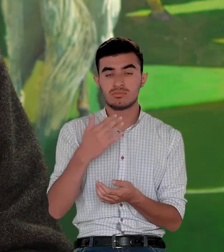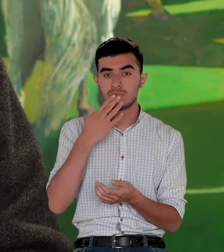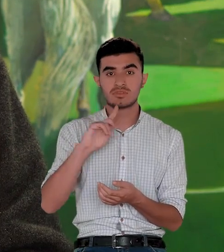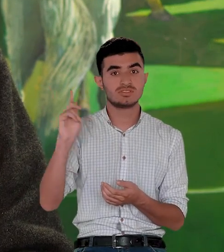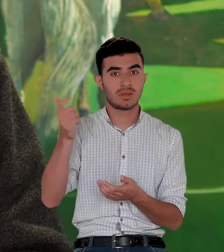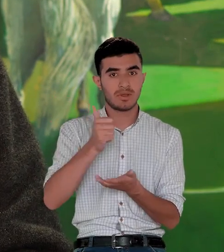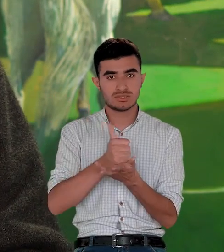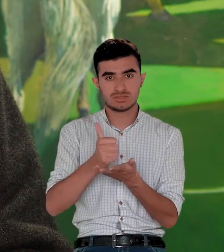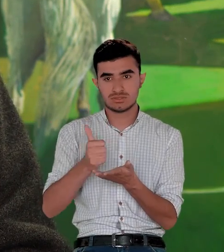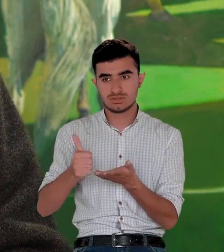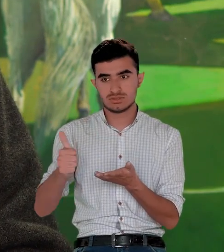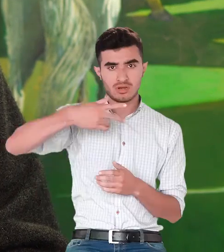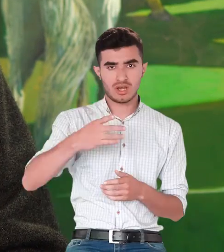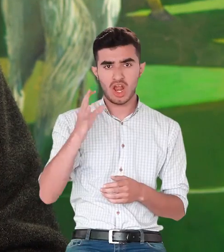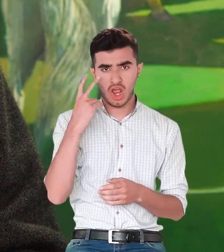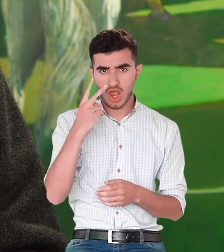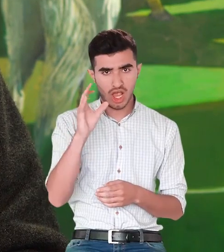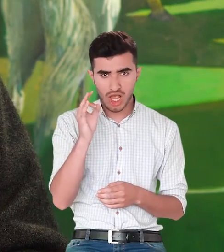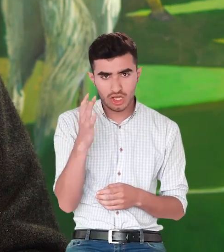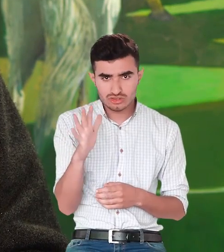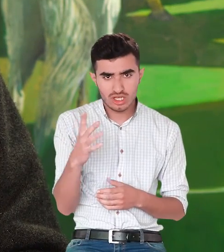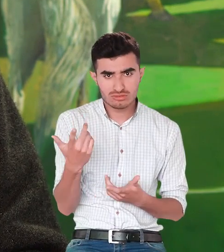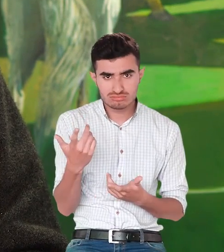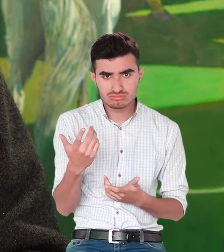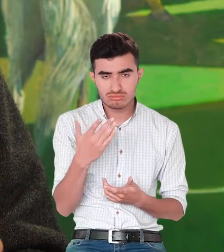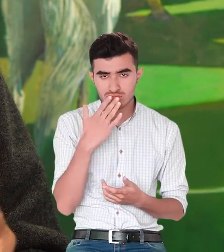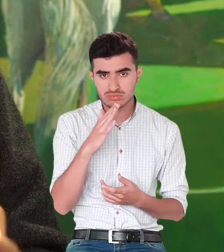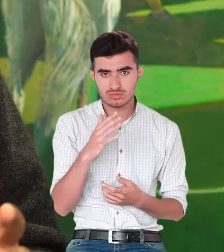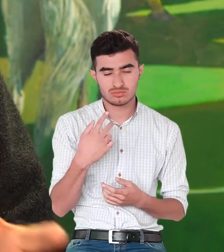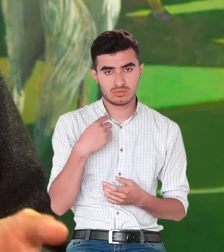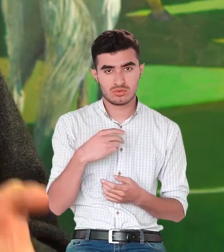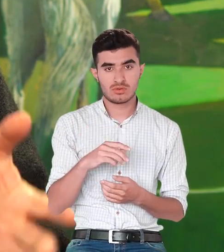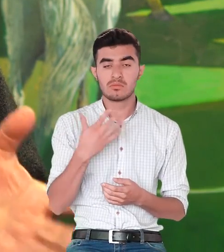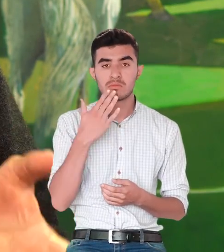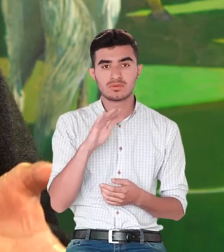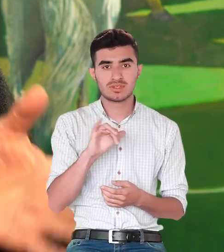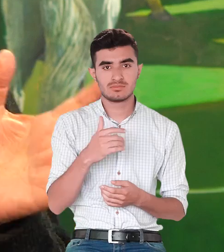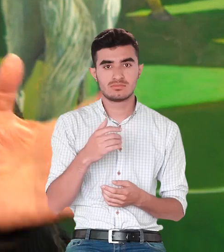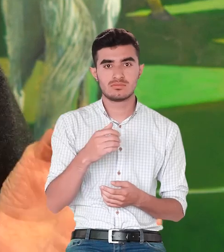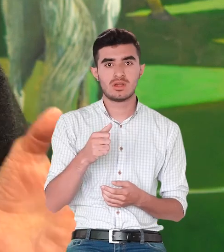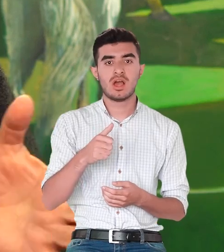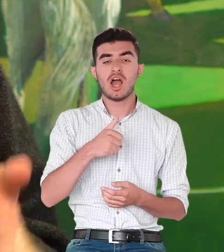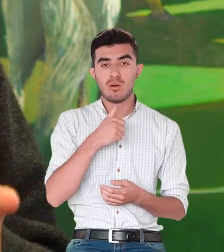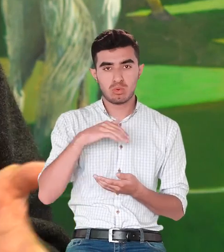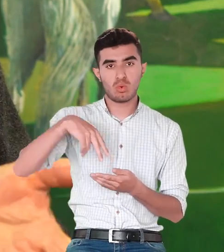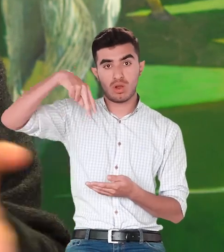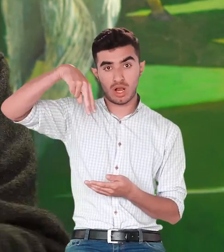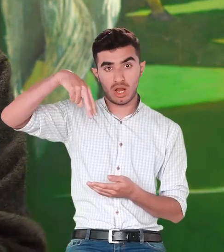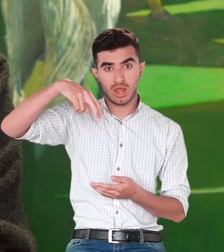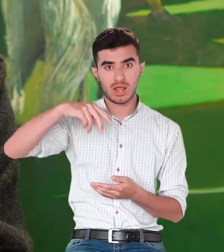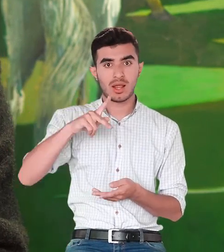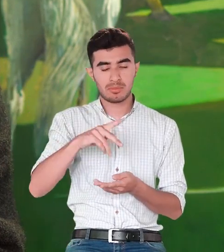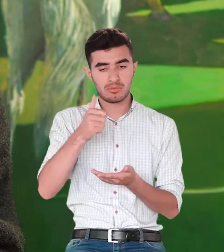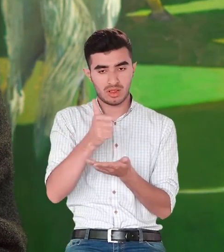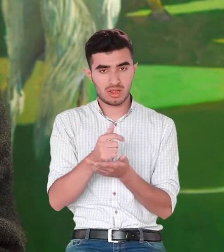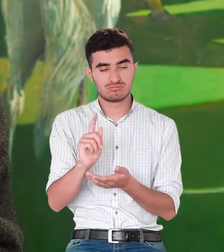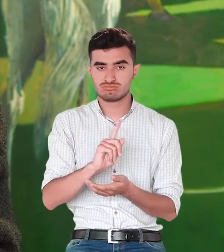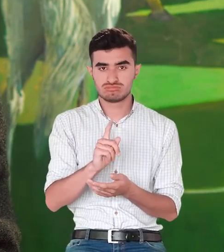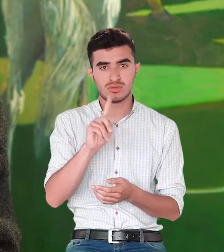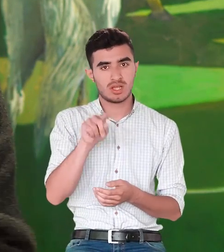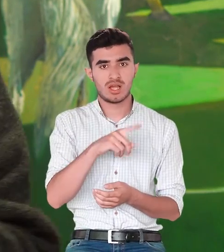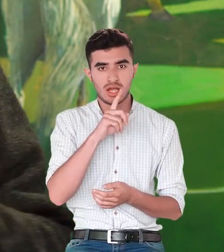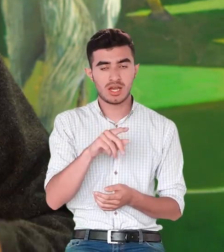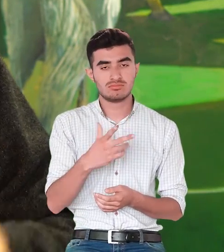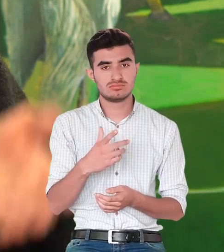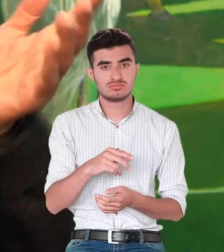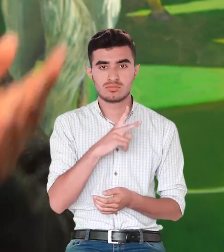ہوں. میں نے کہا میں نہیں چاہتا. کہتے ہیں کیسے؟ میں نے کہا قائد اعظم ایسے تھے جو بیٹھے ہوئے. میں نے کہا سارے بیٹھے ہوں گے